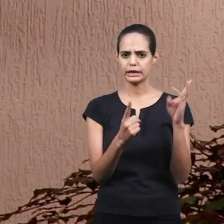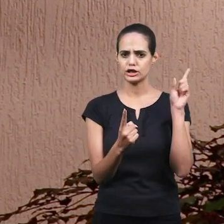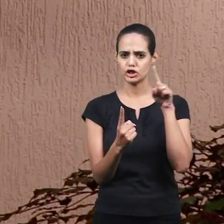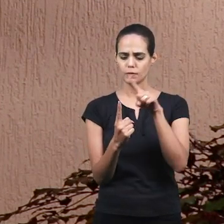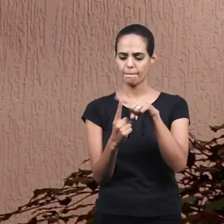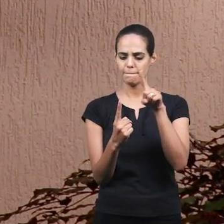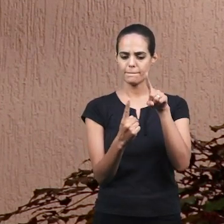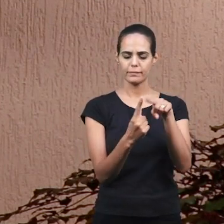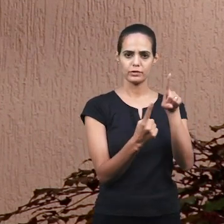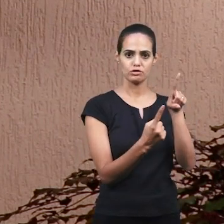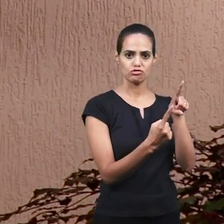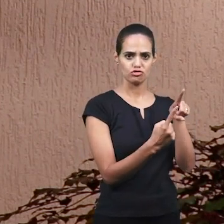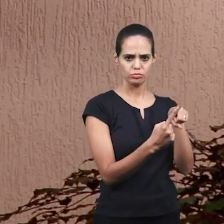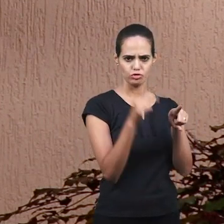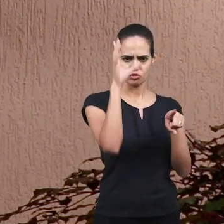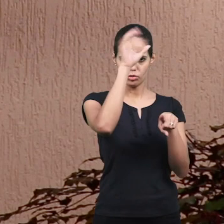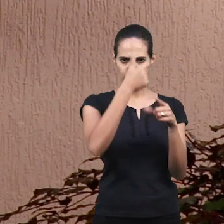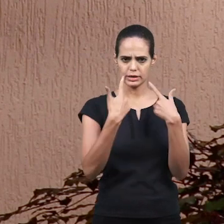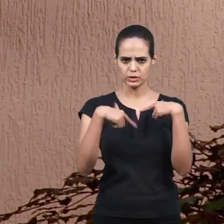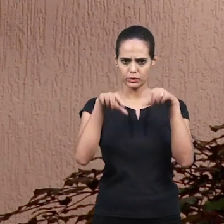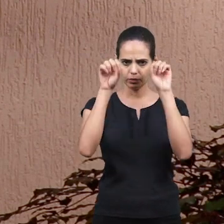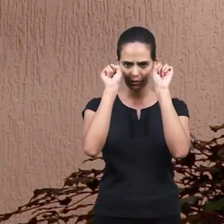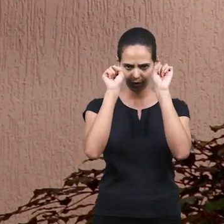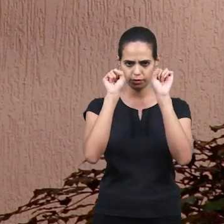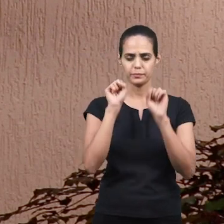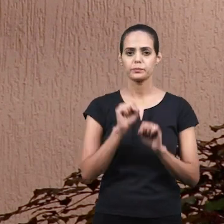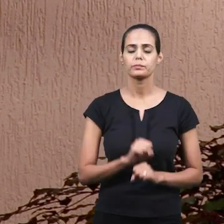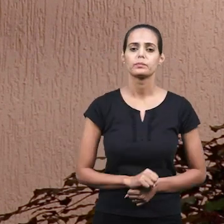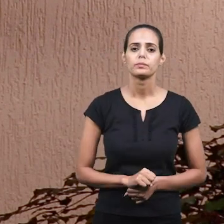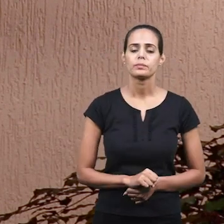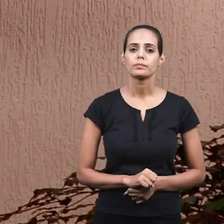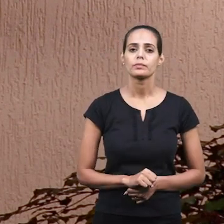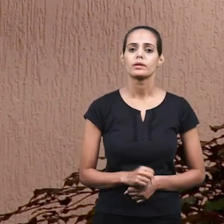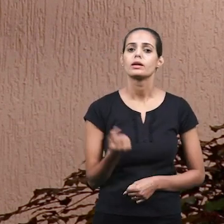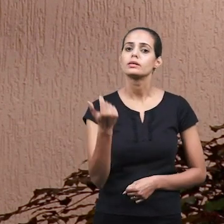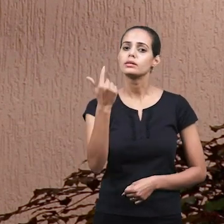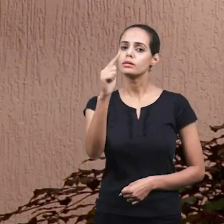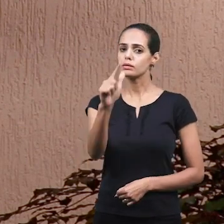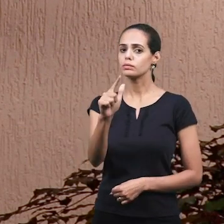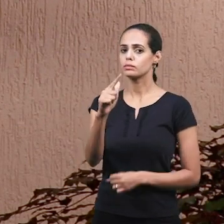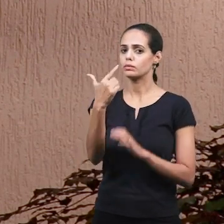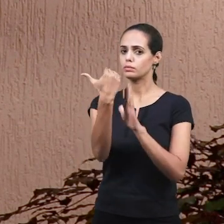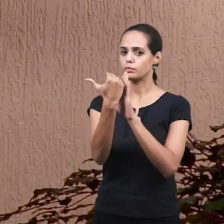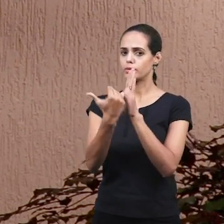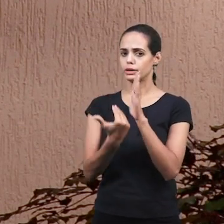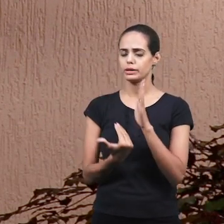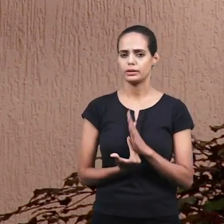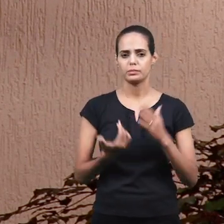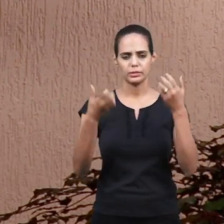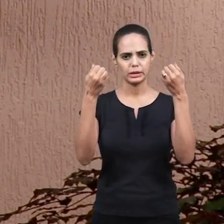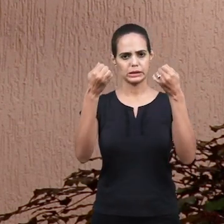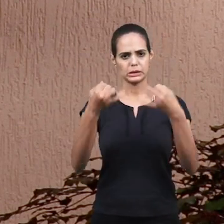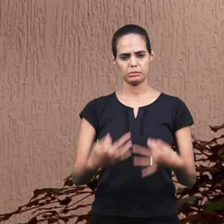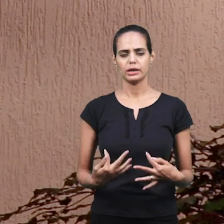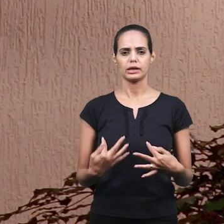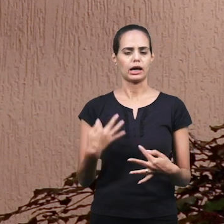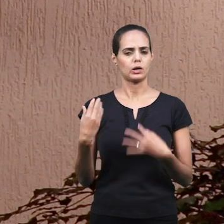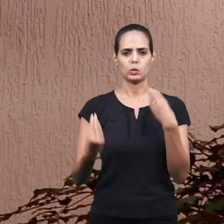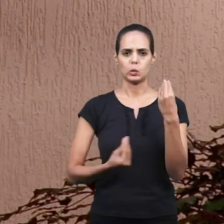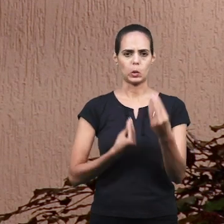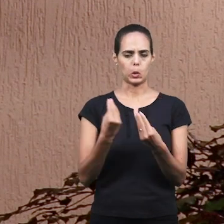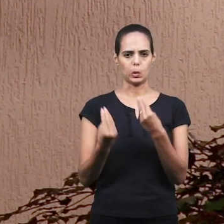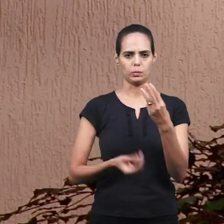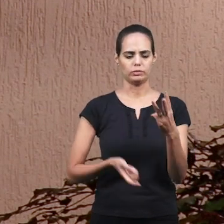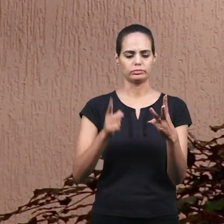compréhension linguistique. Dans la prochaine étude, notre prochain programme, nous allons expliquer un peu plus sur ces